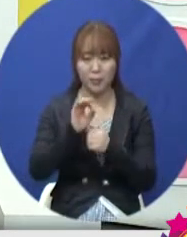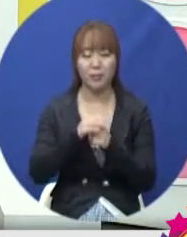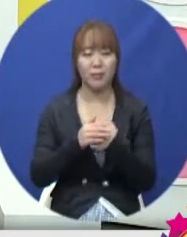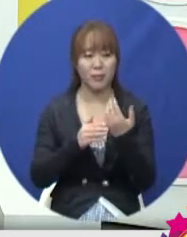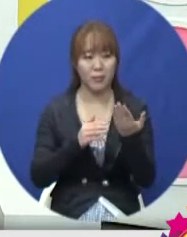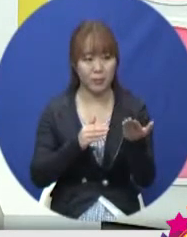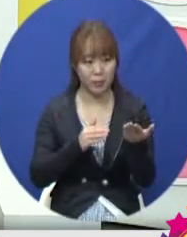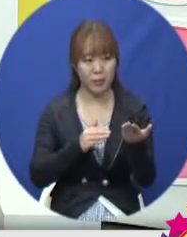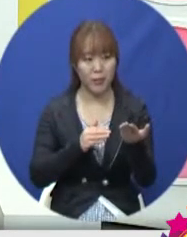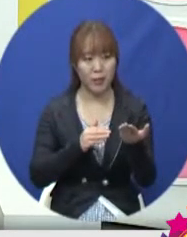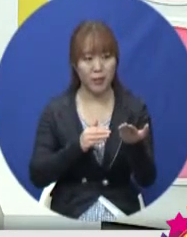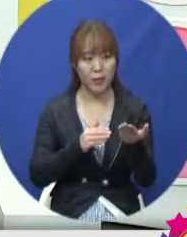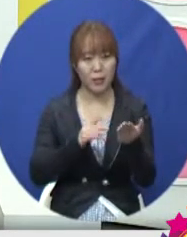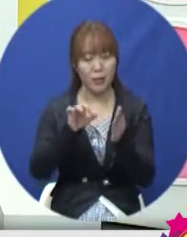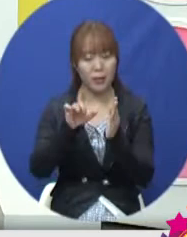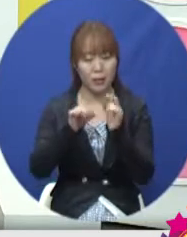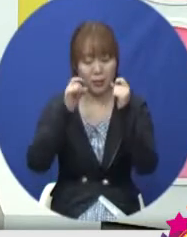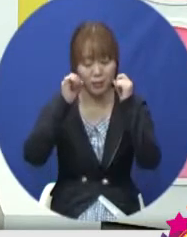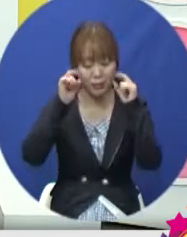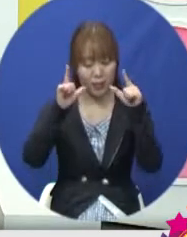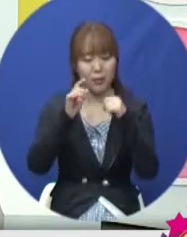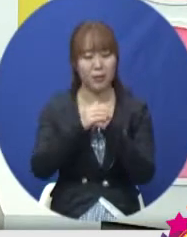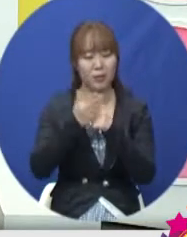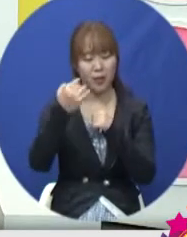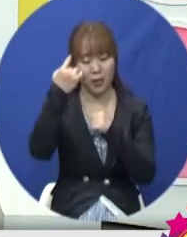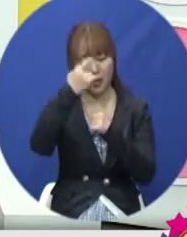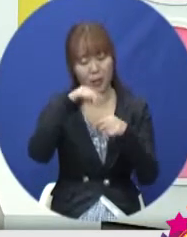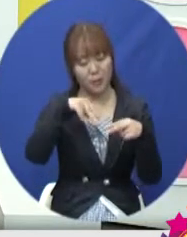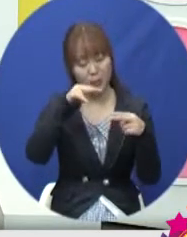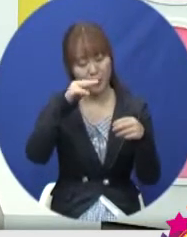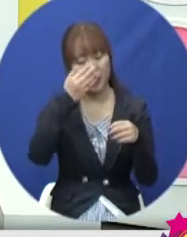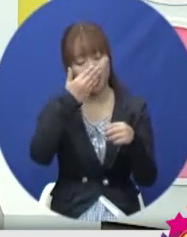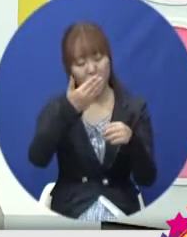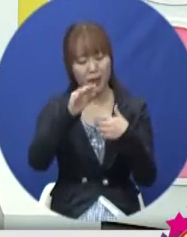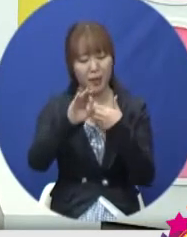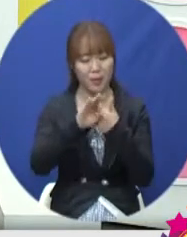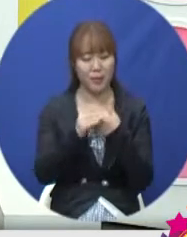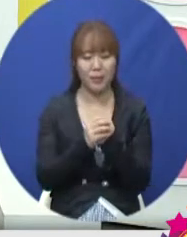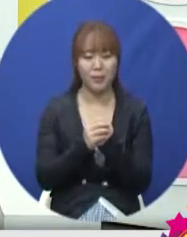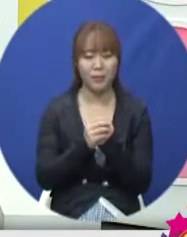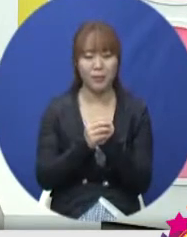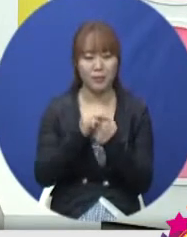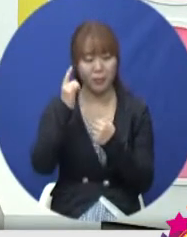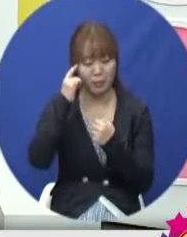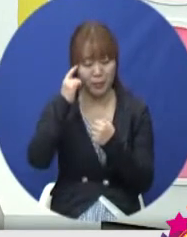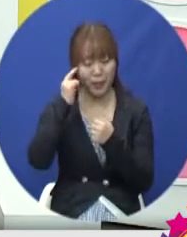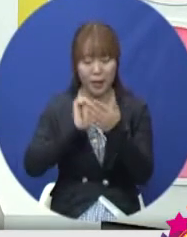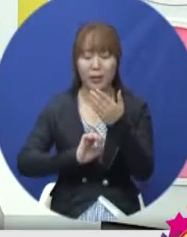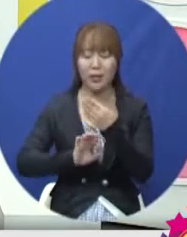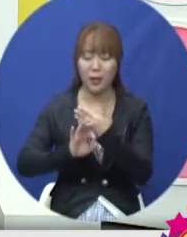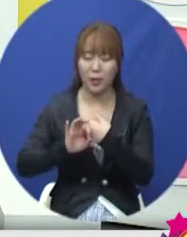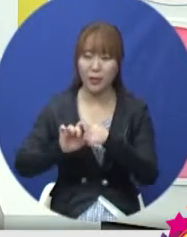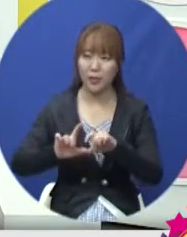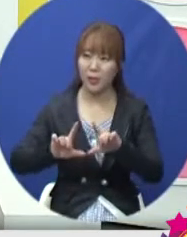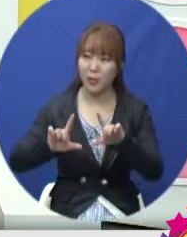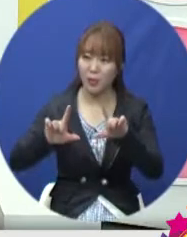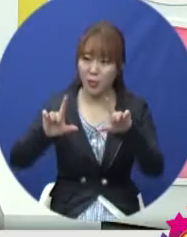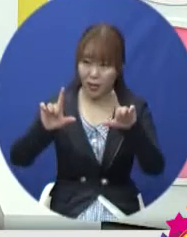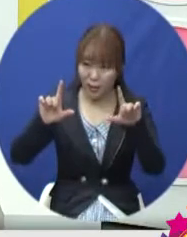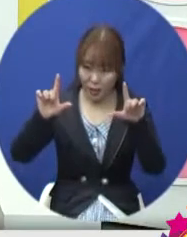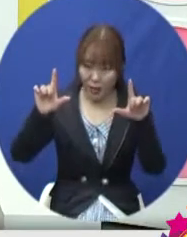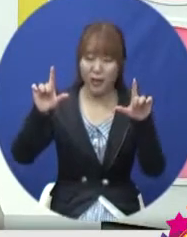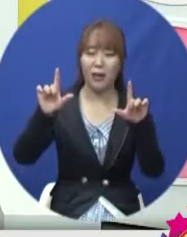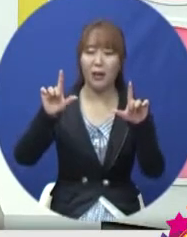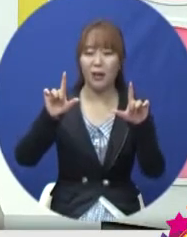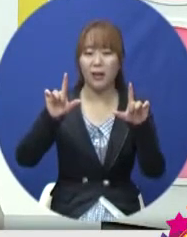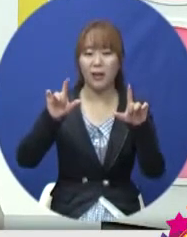그대가 곁에 잠을 깨어 그대의 얼굴을 바라볼 수 있다면 떠오르는 태양이 이렇게 나가고